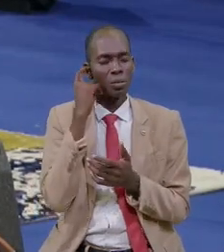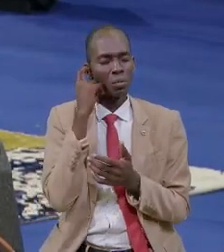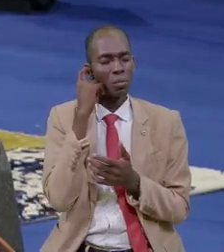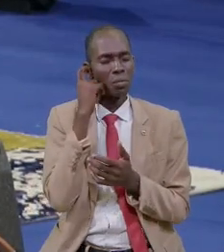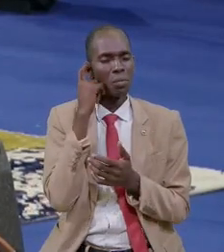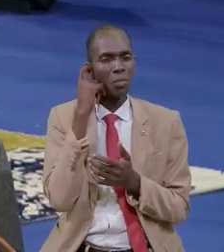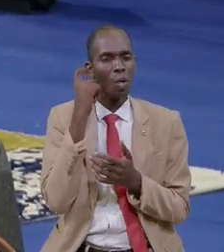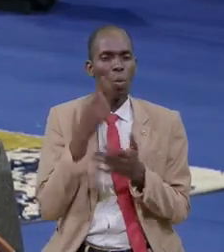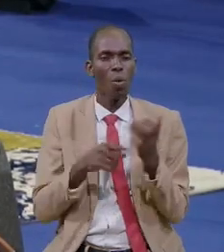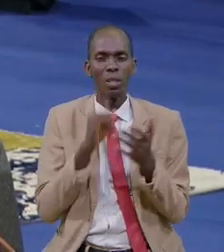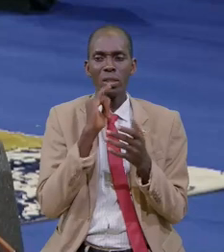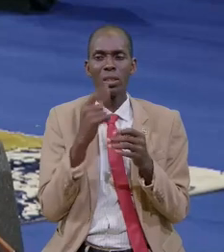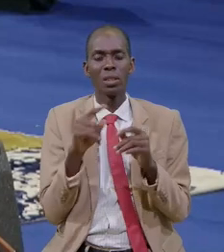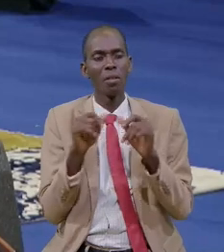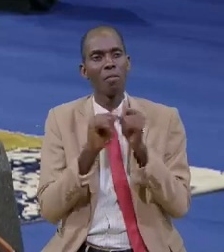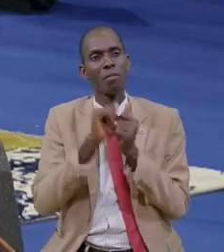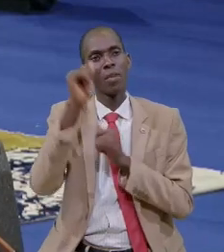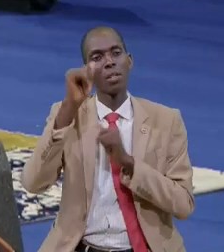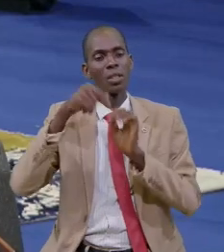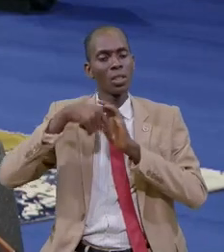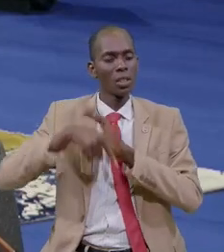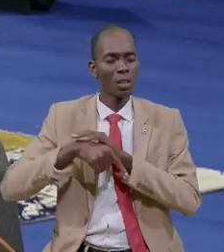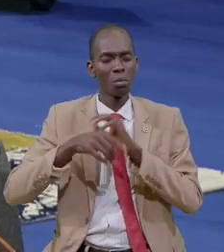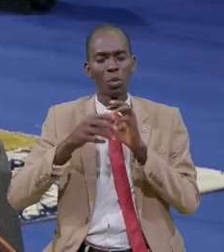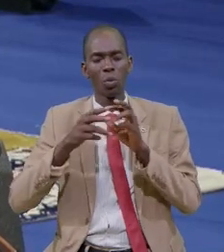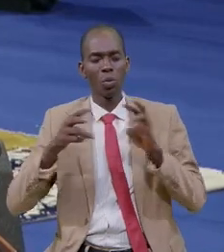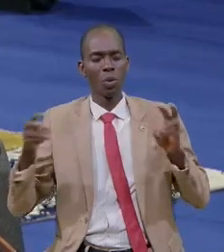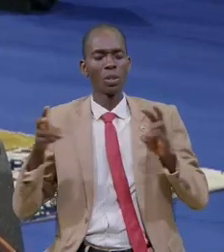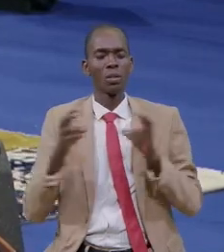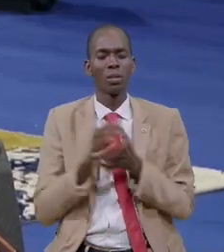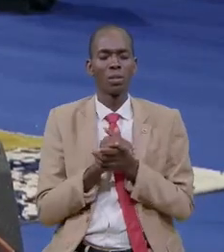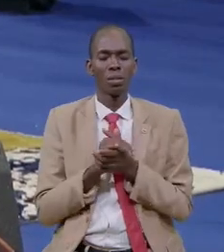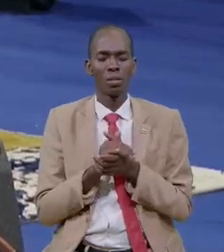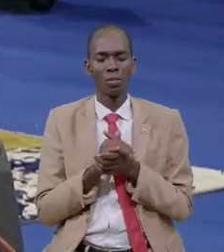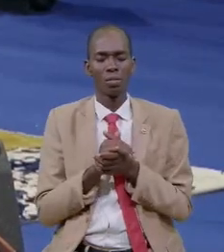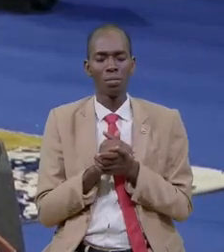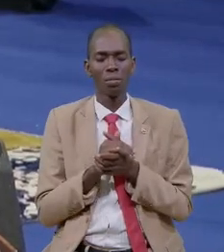la longueur, la profondeur et la hauteur.